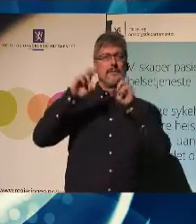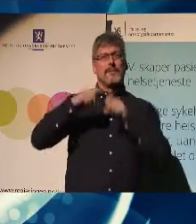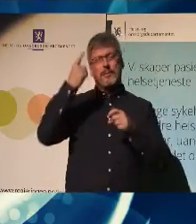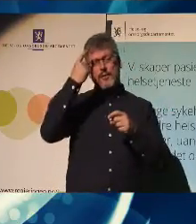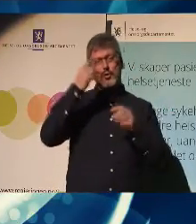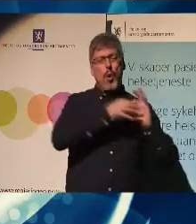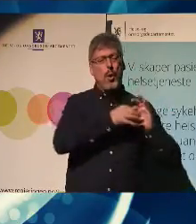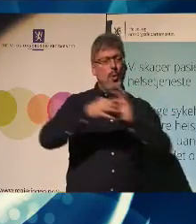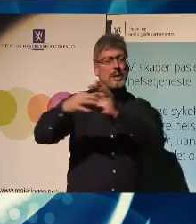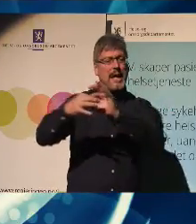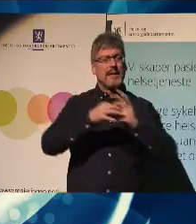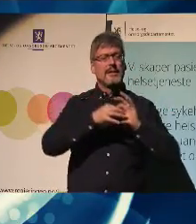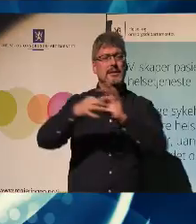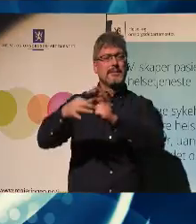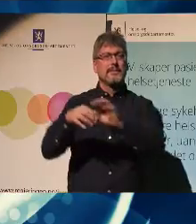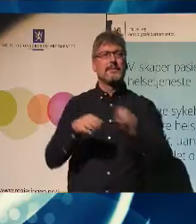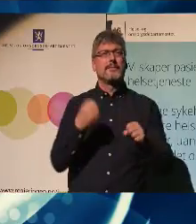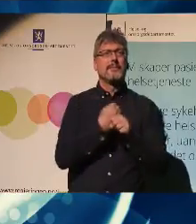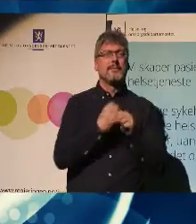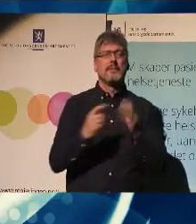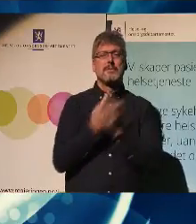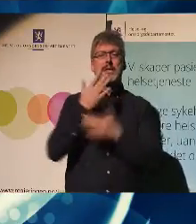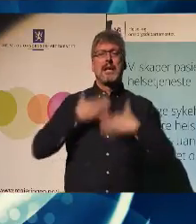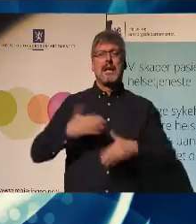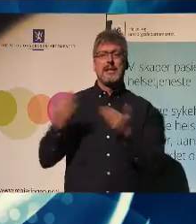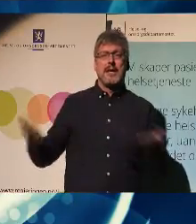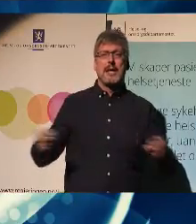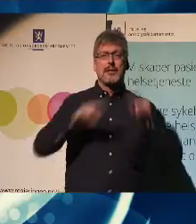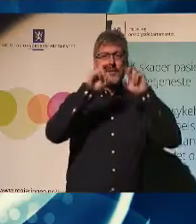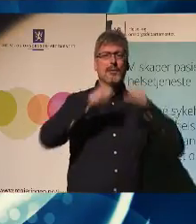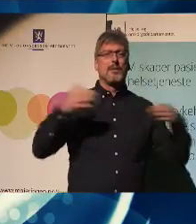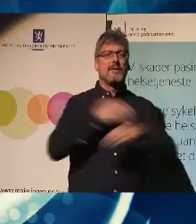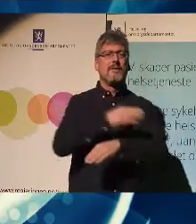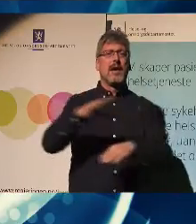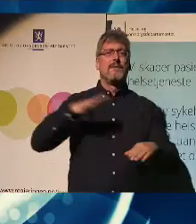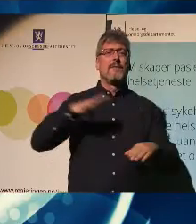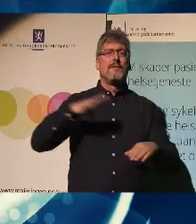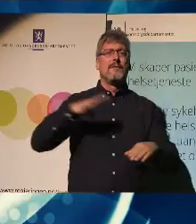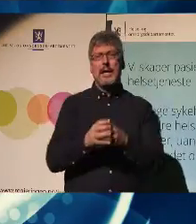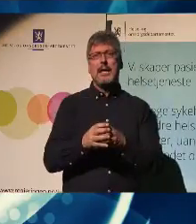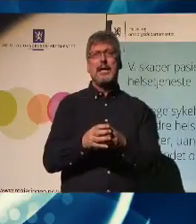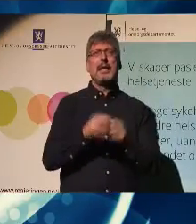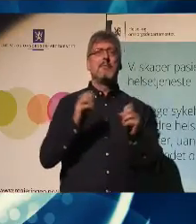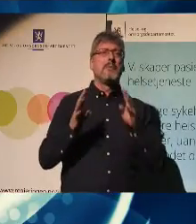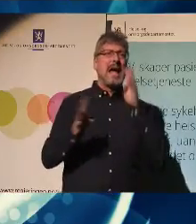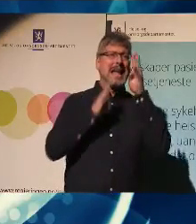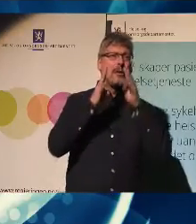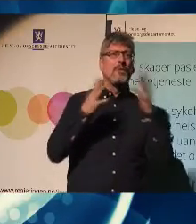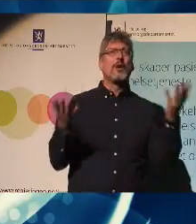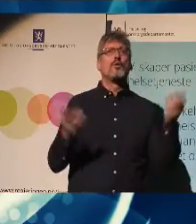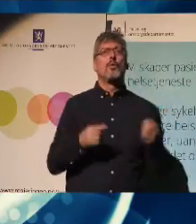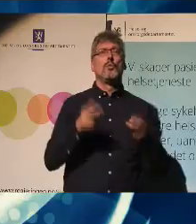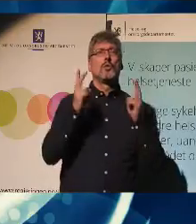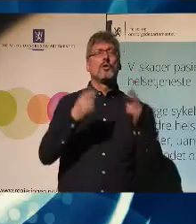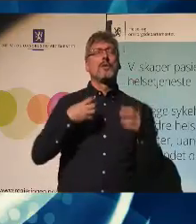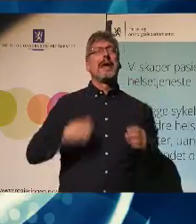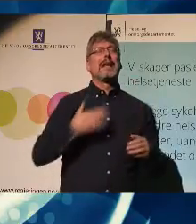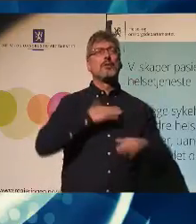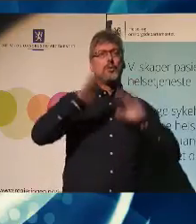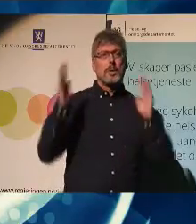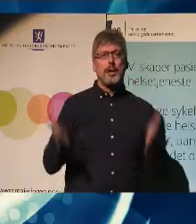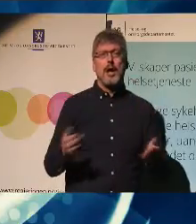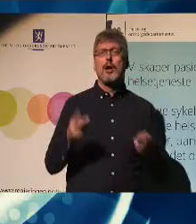vi har lyst til å jobbe i. Vi har jobbet mye med spesialisthelsetjenesten, forskning på tverrfaglige team og innovasjon, blant annet med Rikshospitalet,